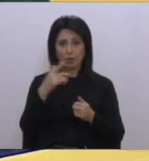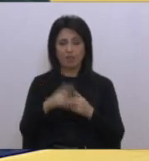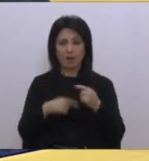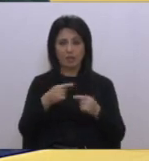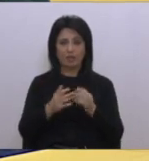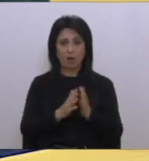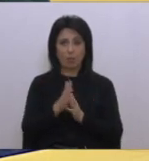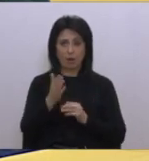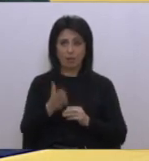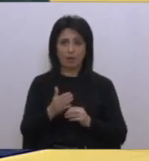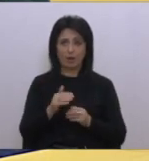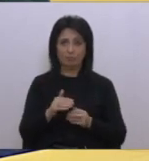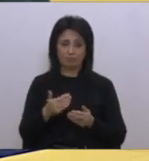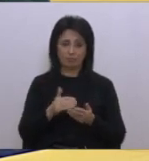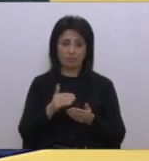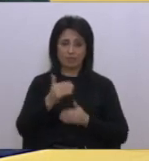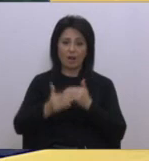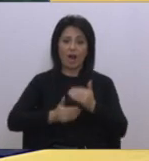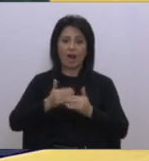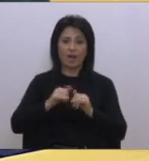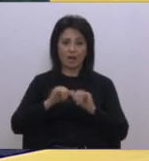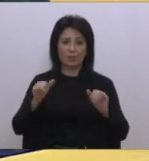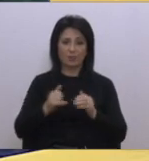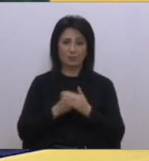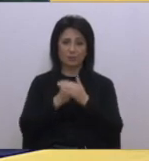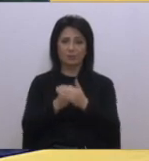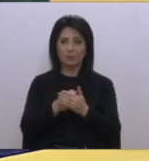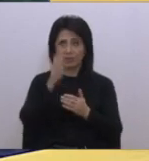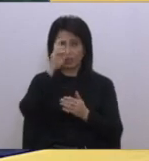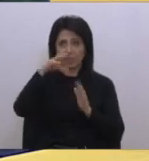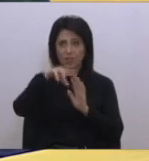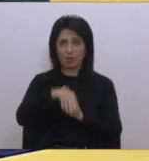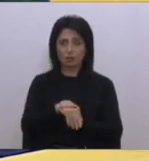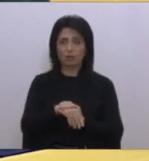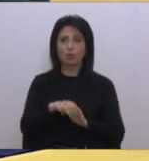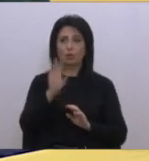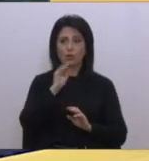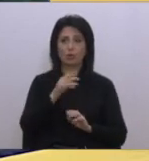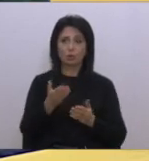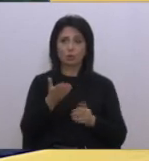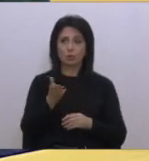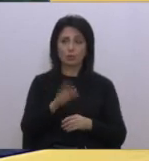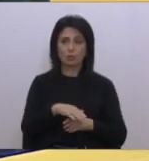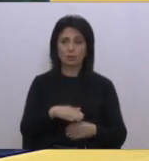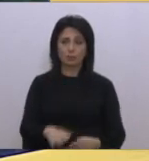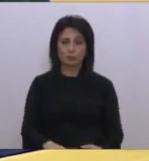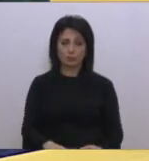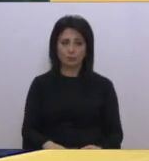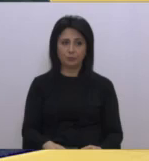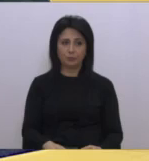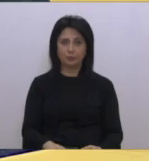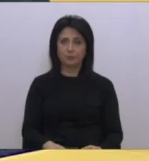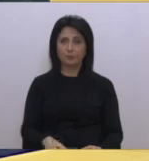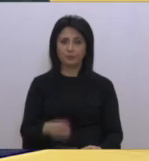თაობა, რომლის აღზრდაზე და კარიერულ განვითარებაზეა საუბარი საჯარო სექტორში. როდესაც თუნდაც, ასე